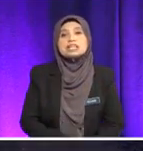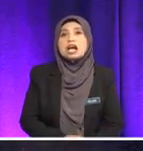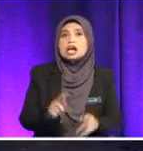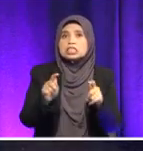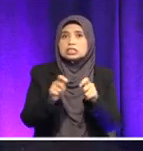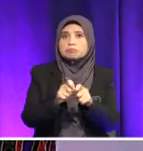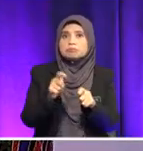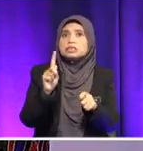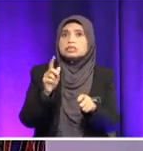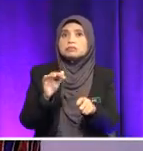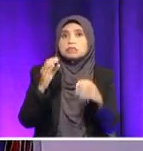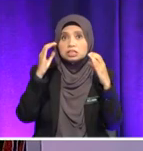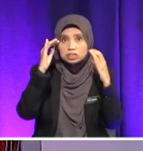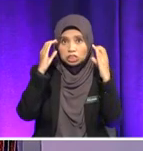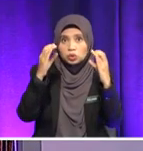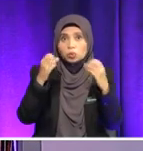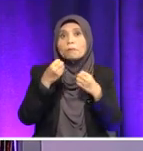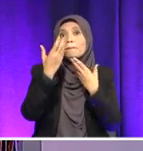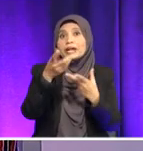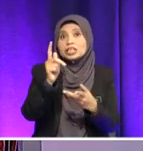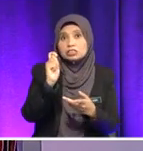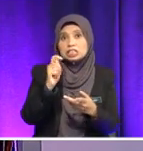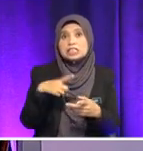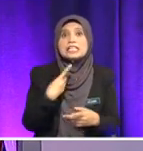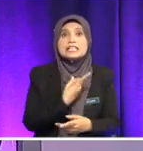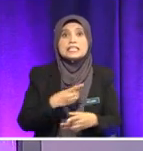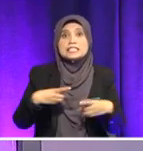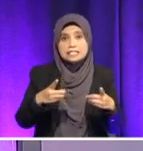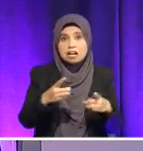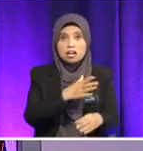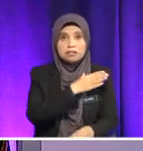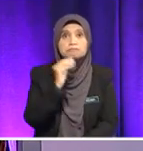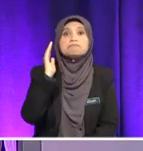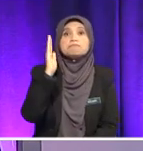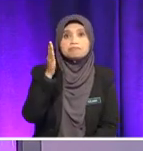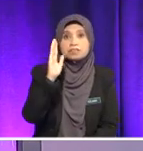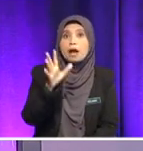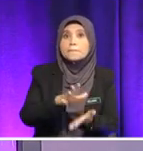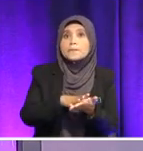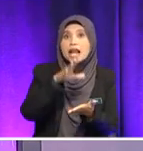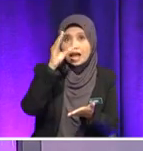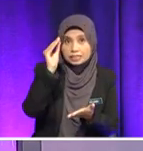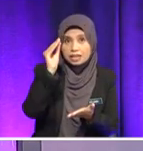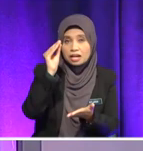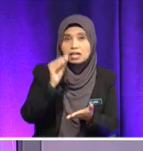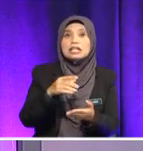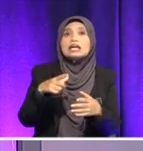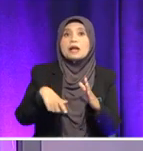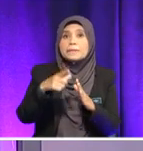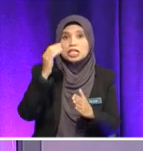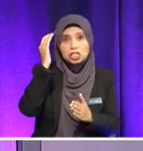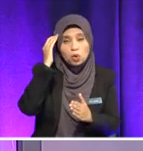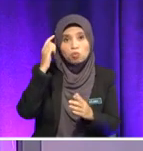ini kita sedang dan akan ya kita sedang belajar dan kita akan tahu dengan lebih banyak